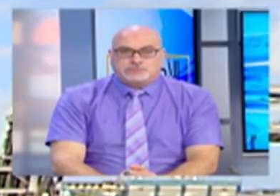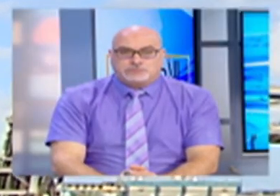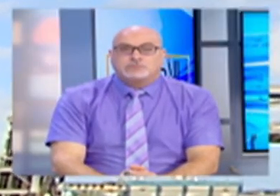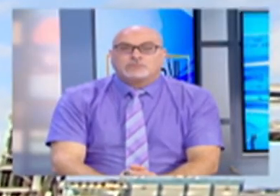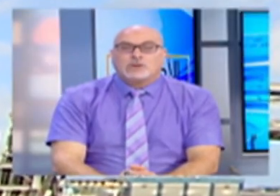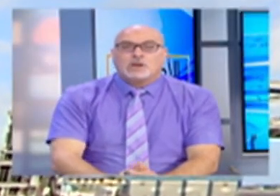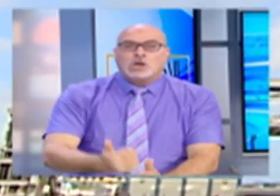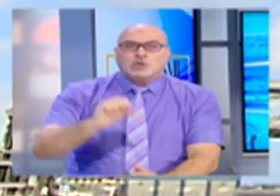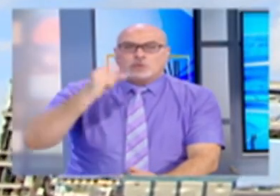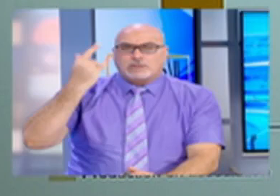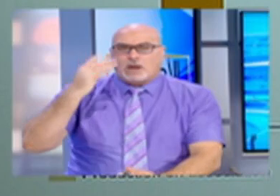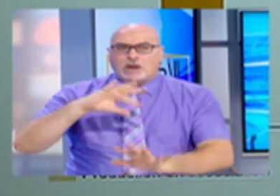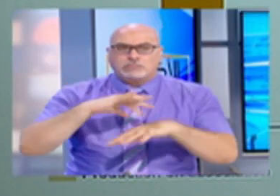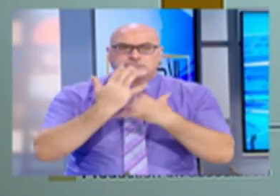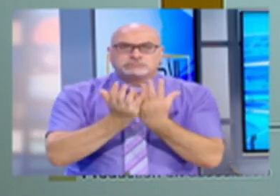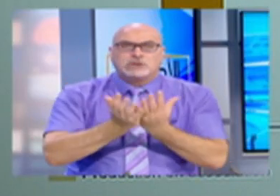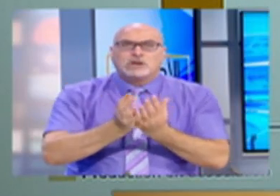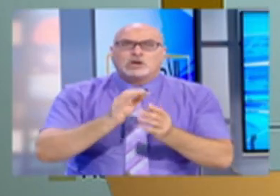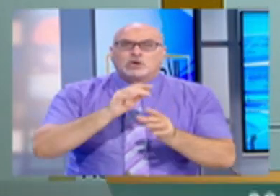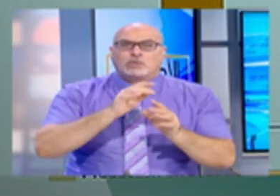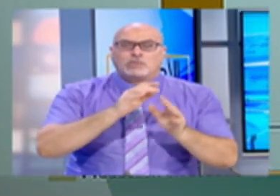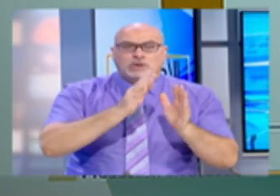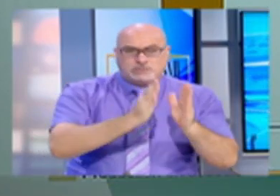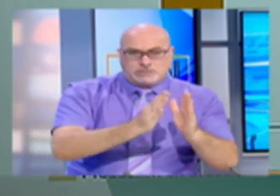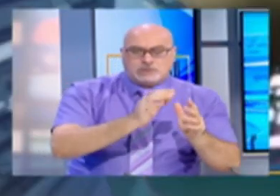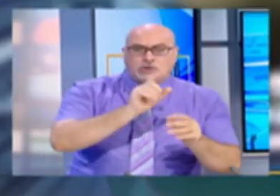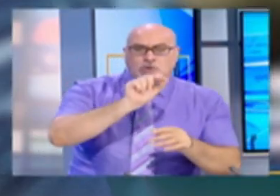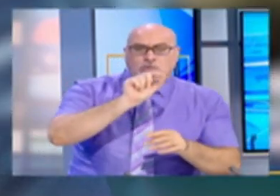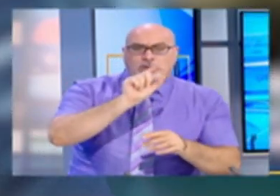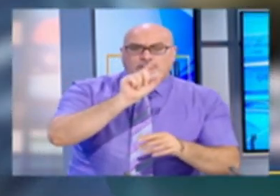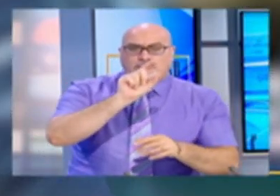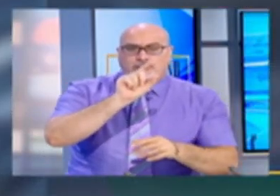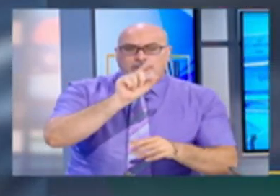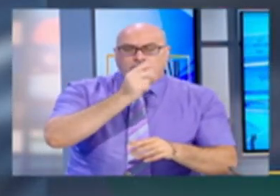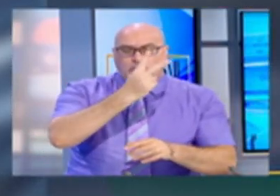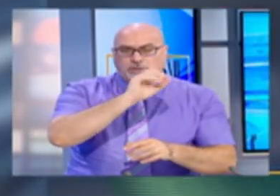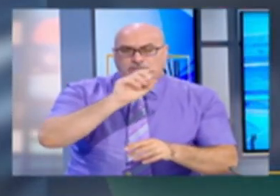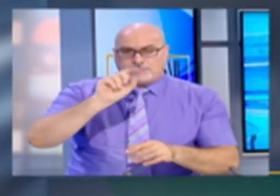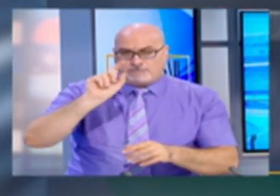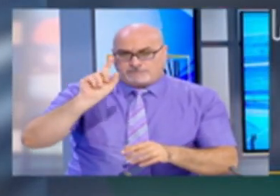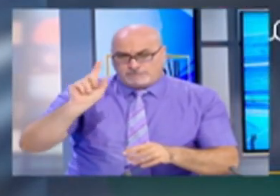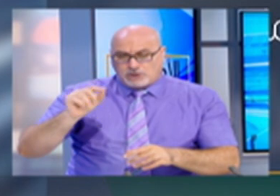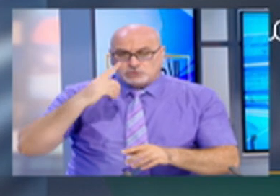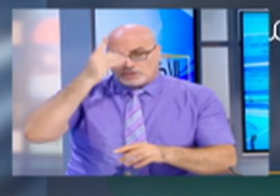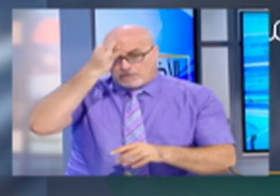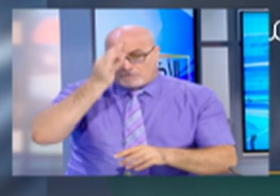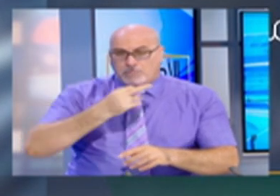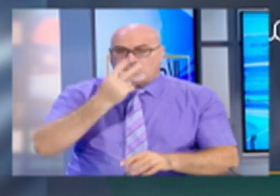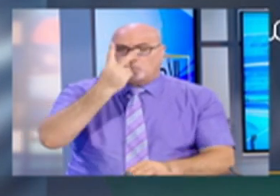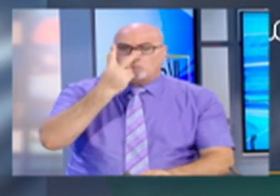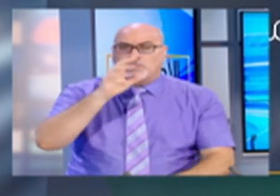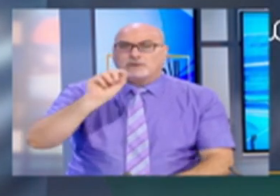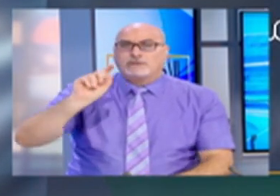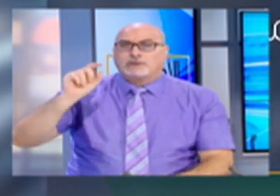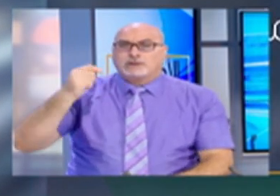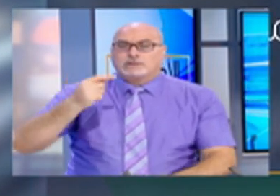سجل مجمع سوناطراك خلال الفترة الممتدة بين السداسي الأول من سنة 2020 إلى غاية شهر ماي